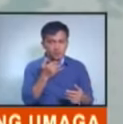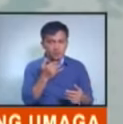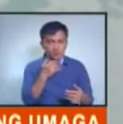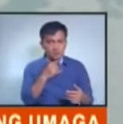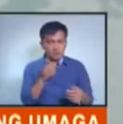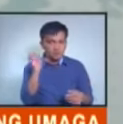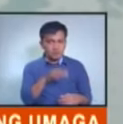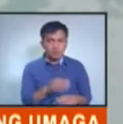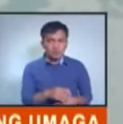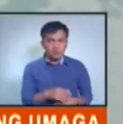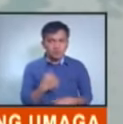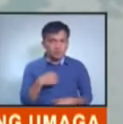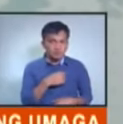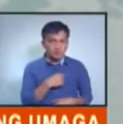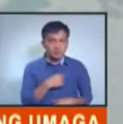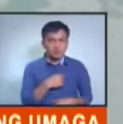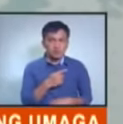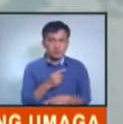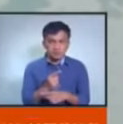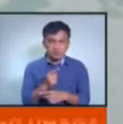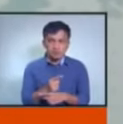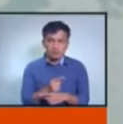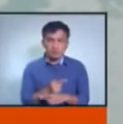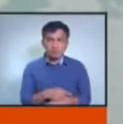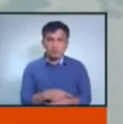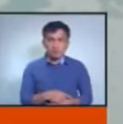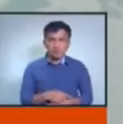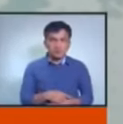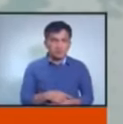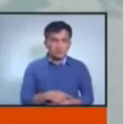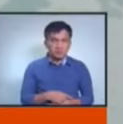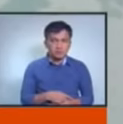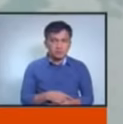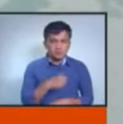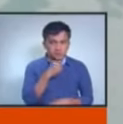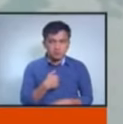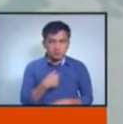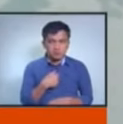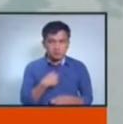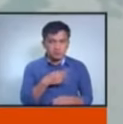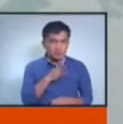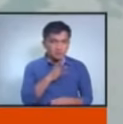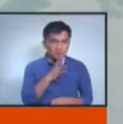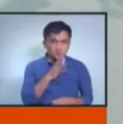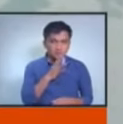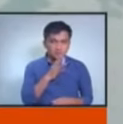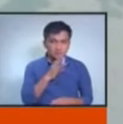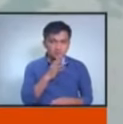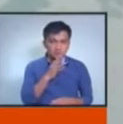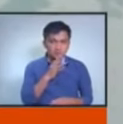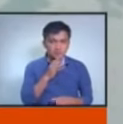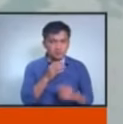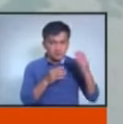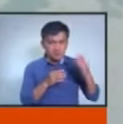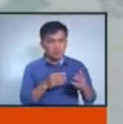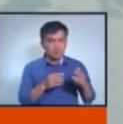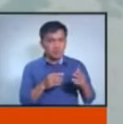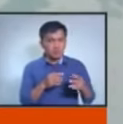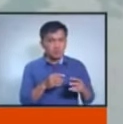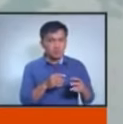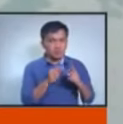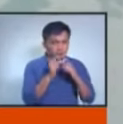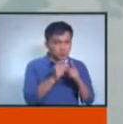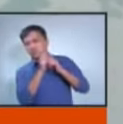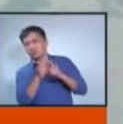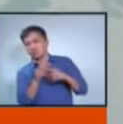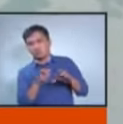kaysa ng bato sa amin. Tama lang. Ngayon po, hindi pa nga po ako nakapag ano, inano na yung side mirror ko, tapos pinagmumura na ako,